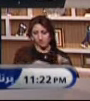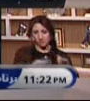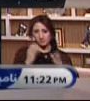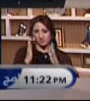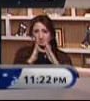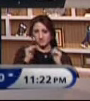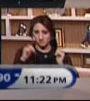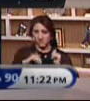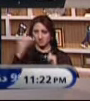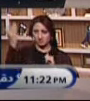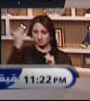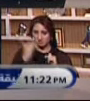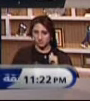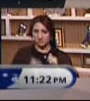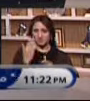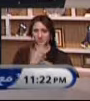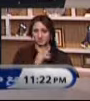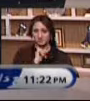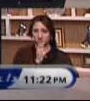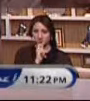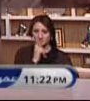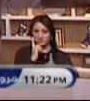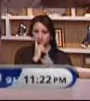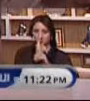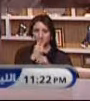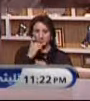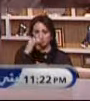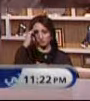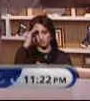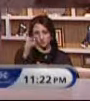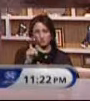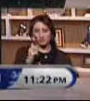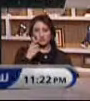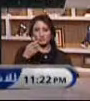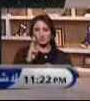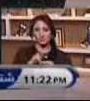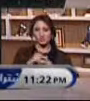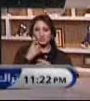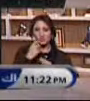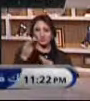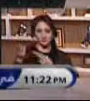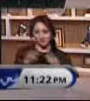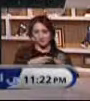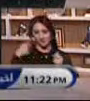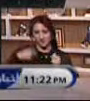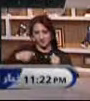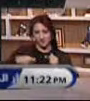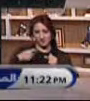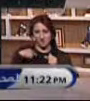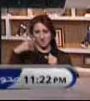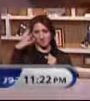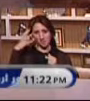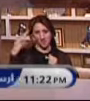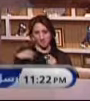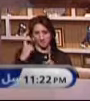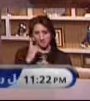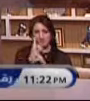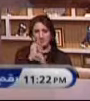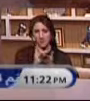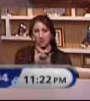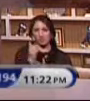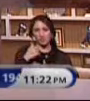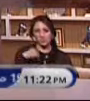وحضوره لنا خصيصا لتسجيل تلك اللقاءات. شكرا مولانا وأهلا وسهلا. شكرا لك ورحب بحضرتك ودائما بنسعد بوجودك معنا في مصر. وأنا سعيد